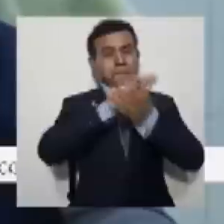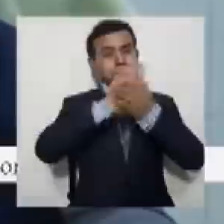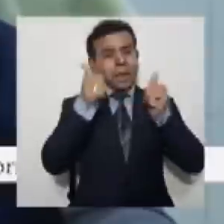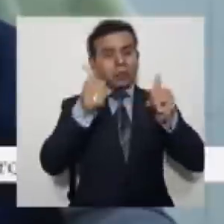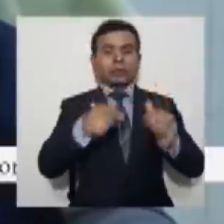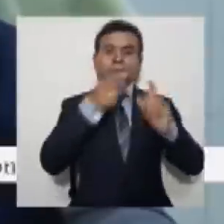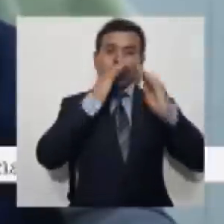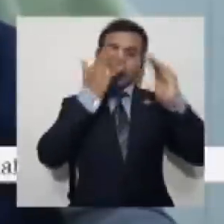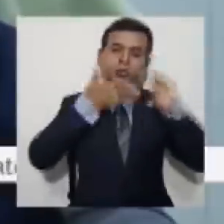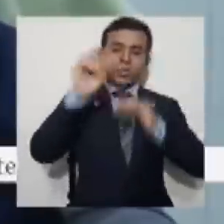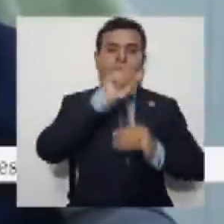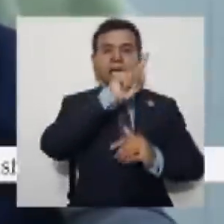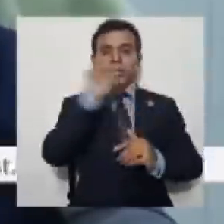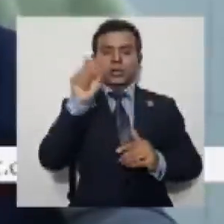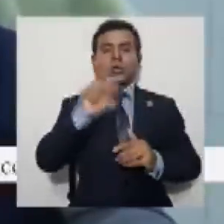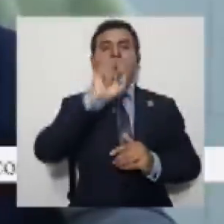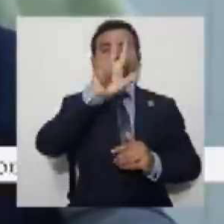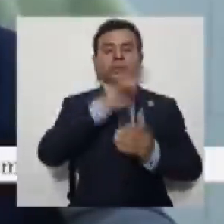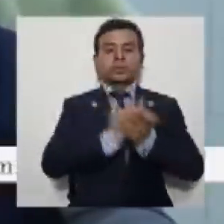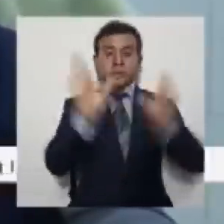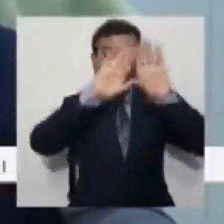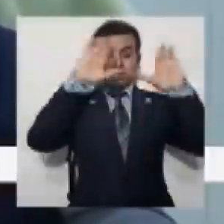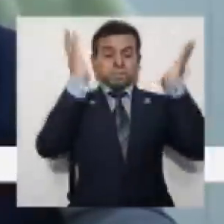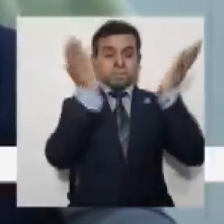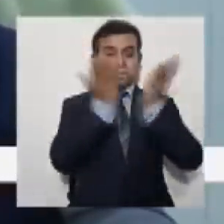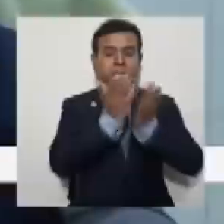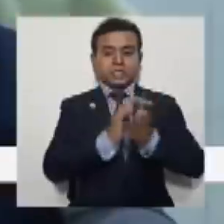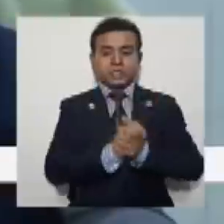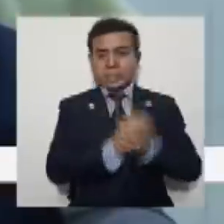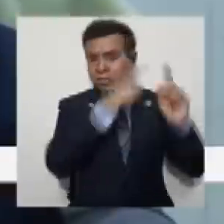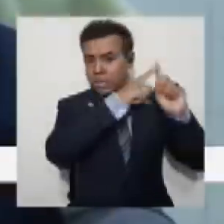এ পর্যন্ত আনুমানিক মৃত্যু হয়েছে প্রায়